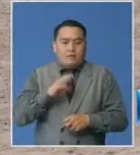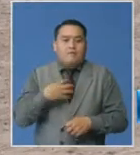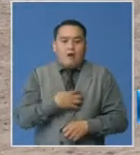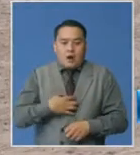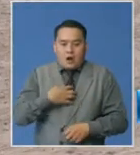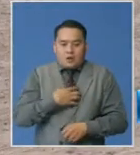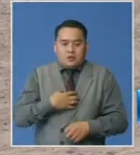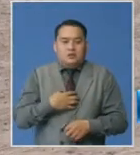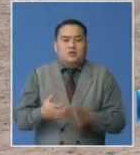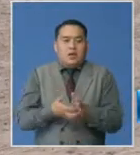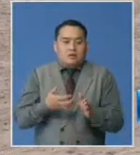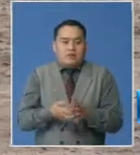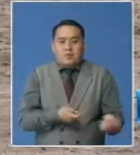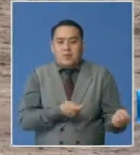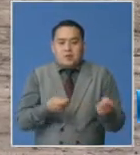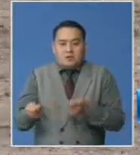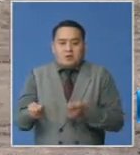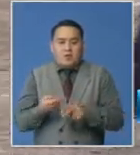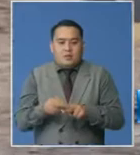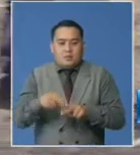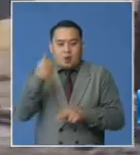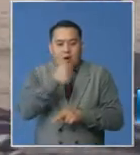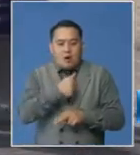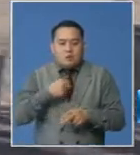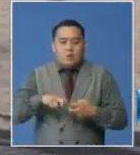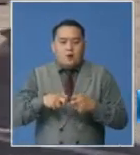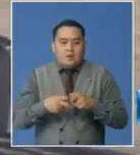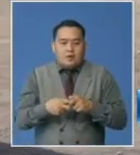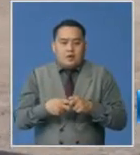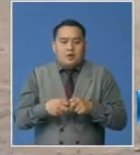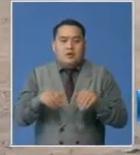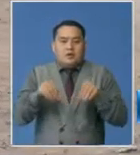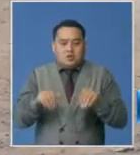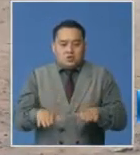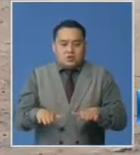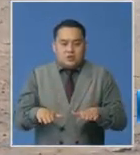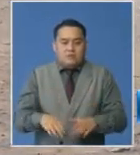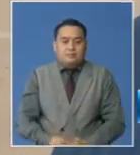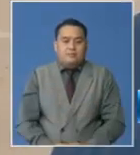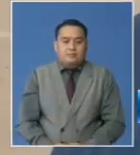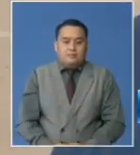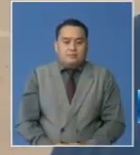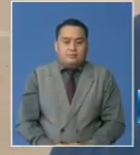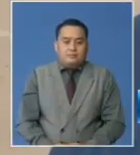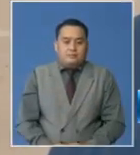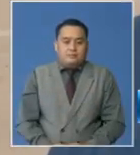актуальная. Вода здесь привозная. И только в этом году наболевший вопрос, похоже, будет снят с повестки.